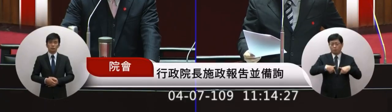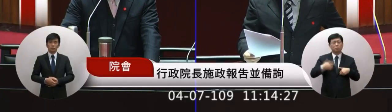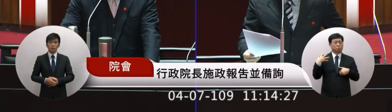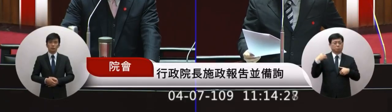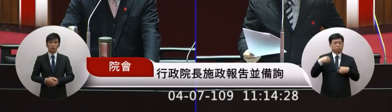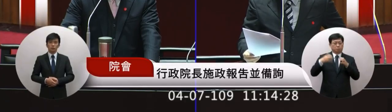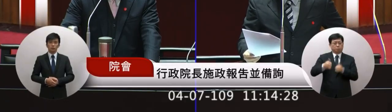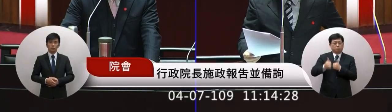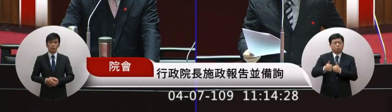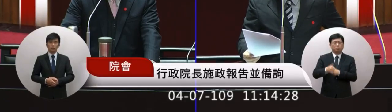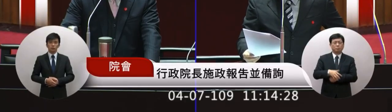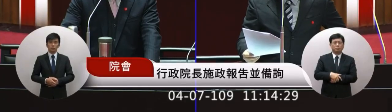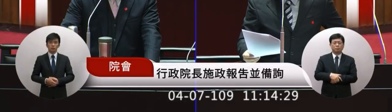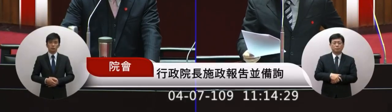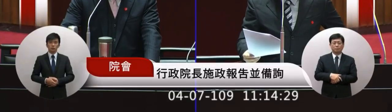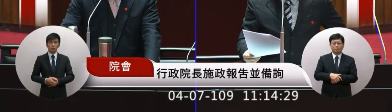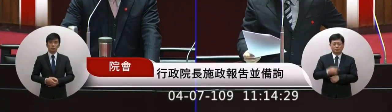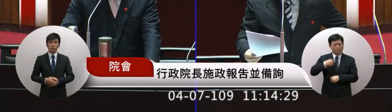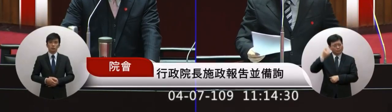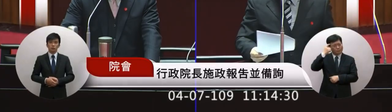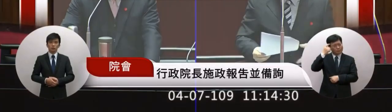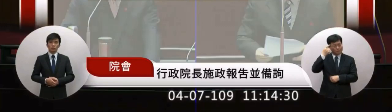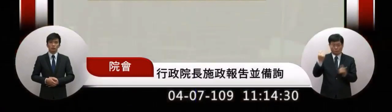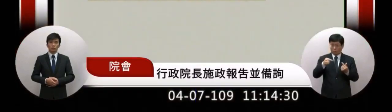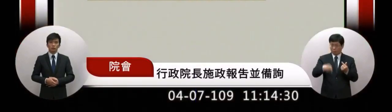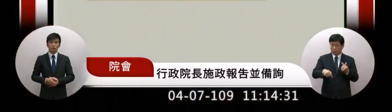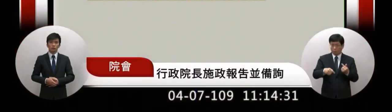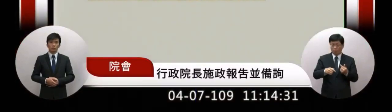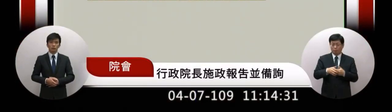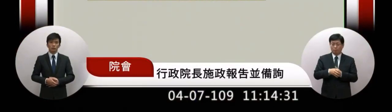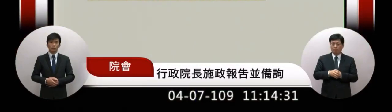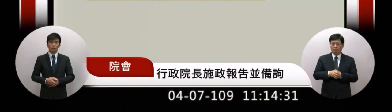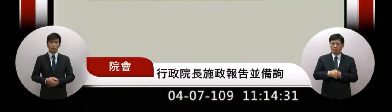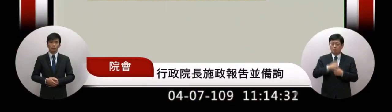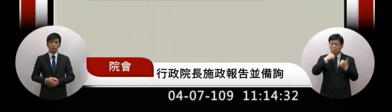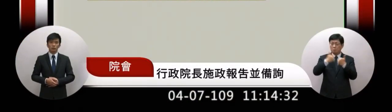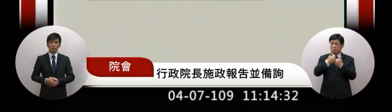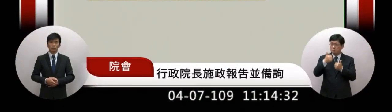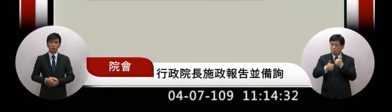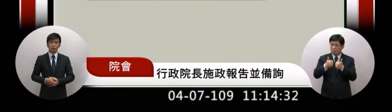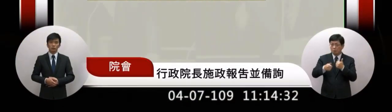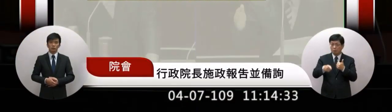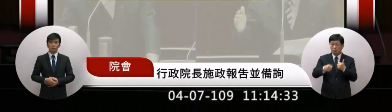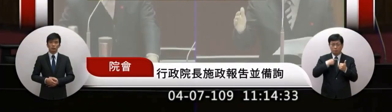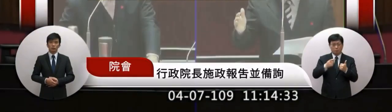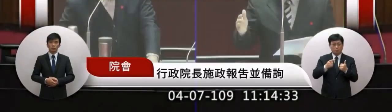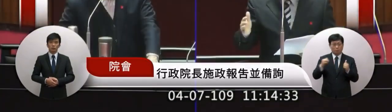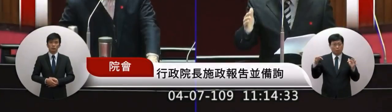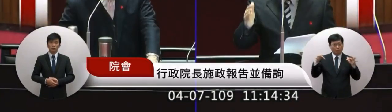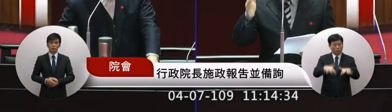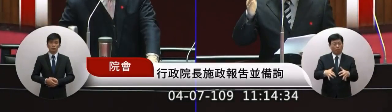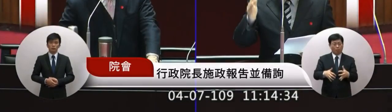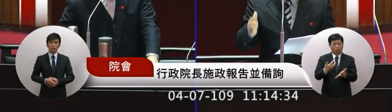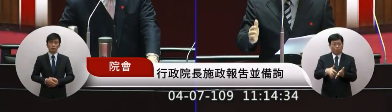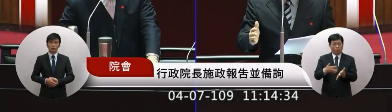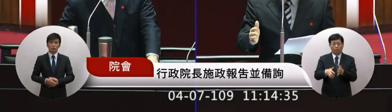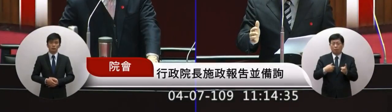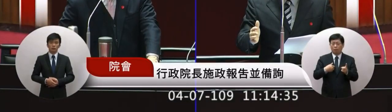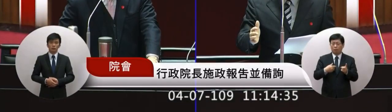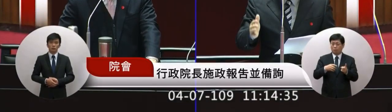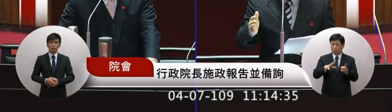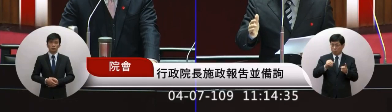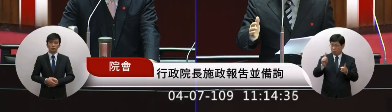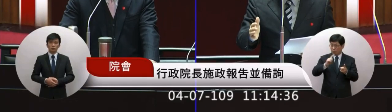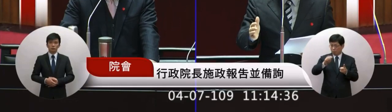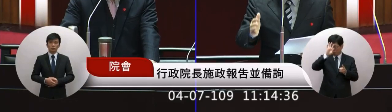嘛哈，就维持不变。那我在想说，像这样子的一个会考的一个状态，我们要有没有什么样的一